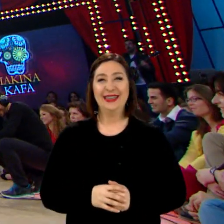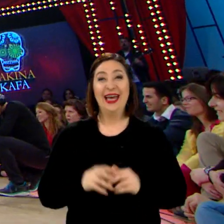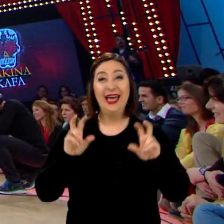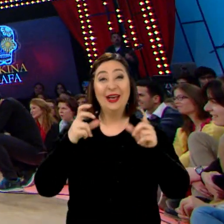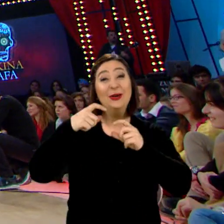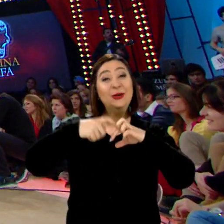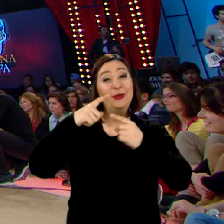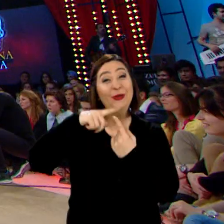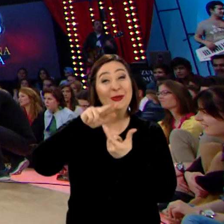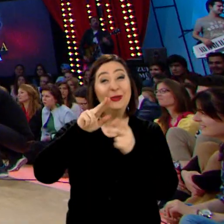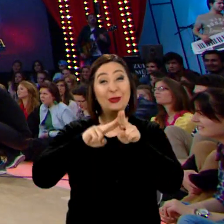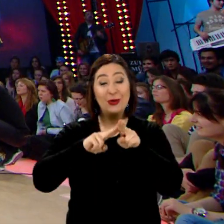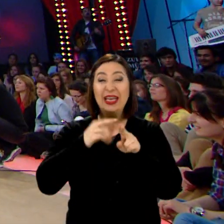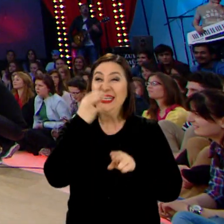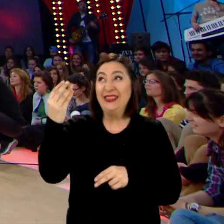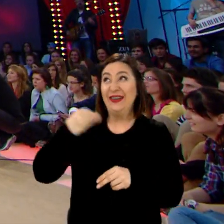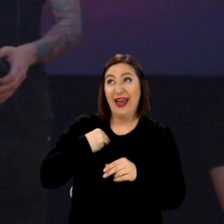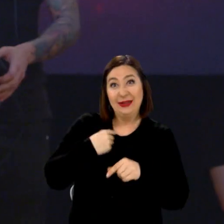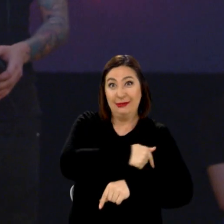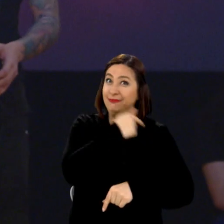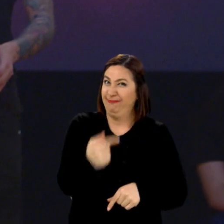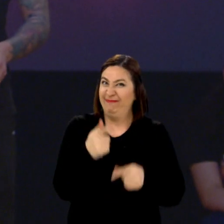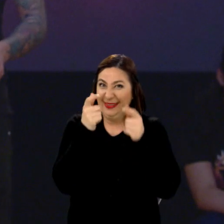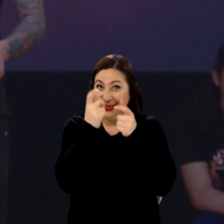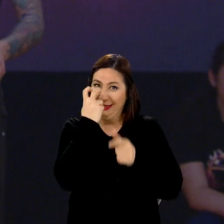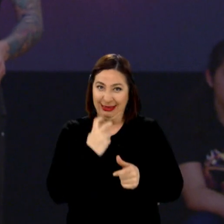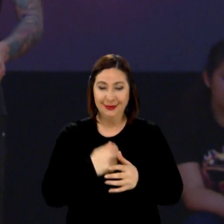Radyo Televizyon Üst Kurulu izin verdiği ölçüde.